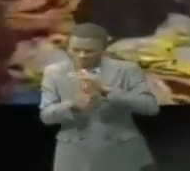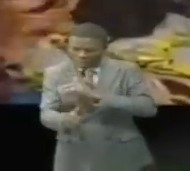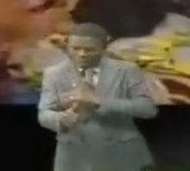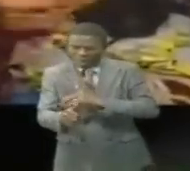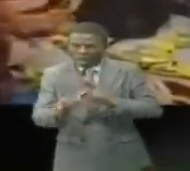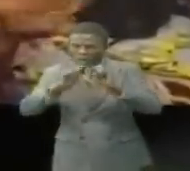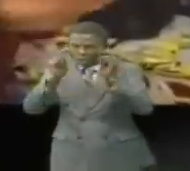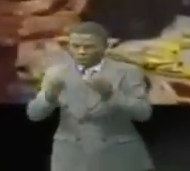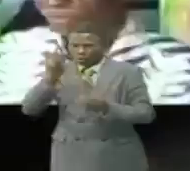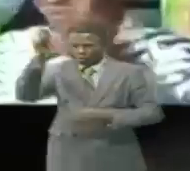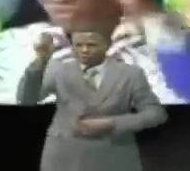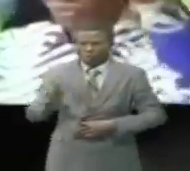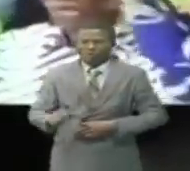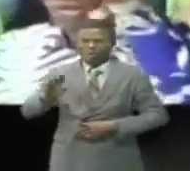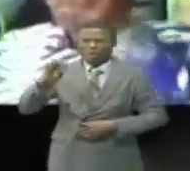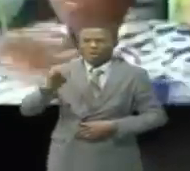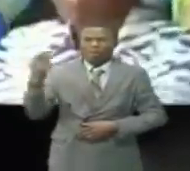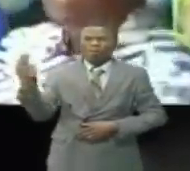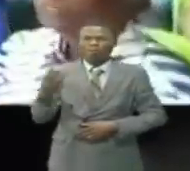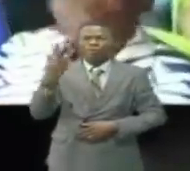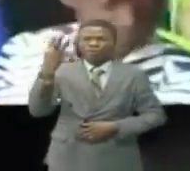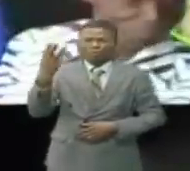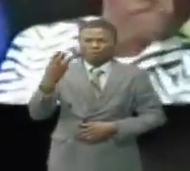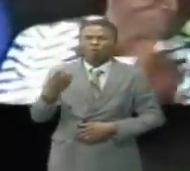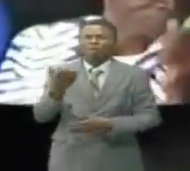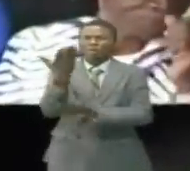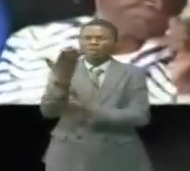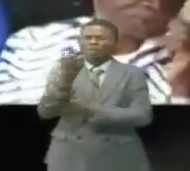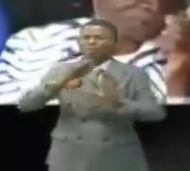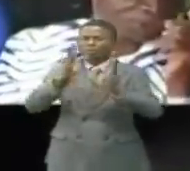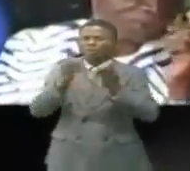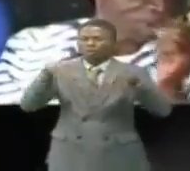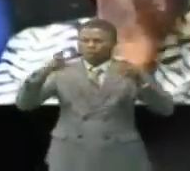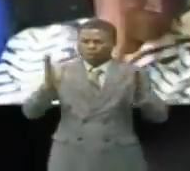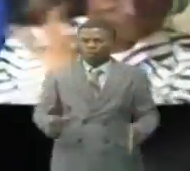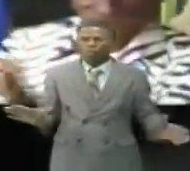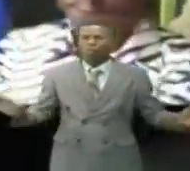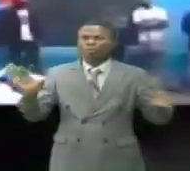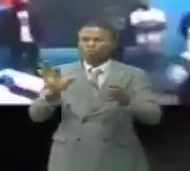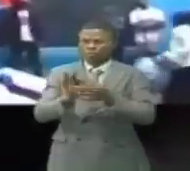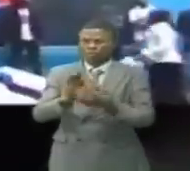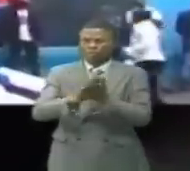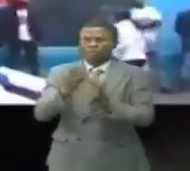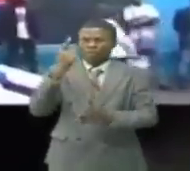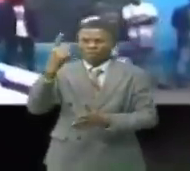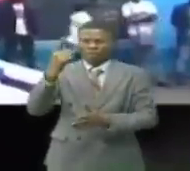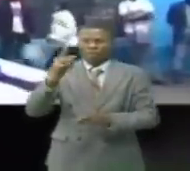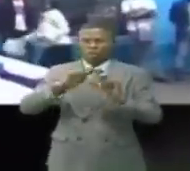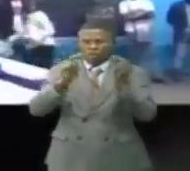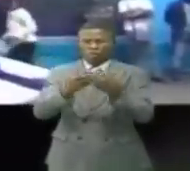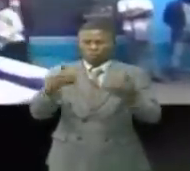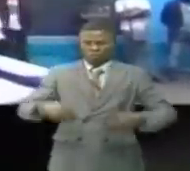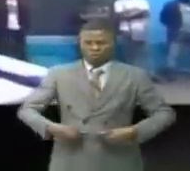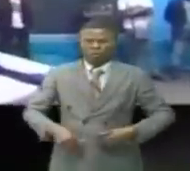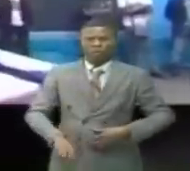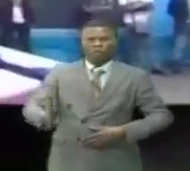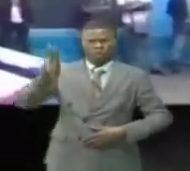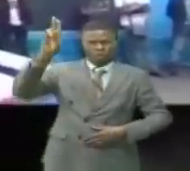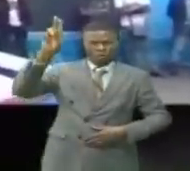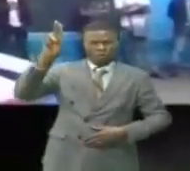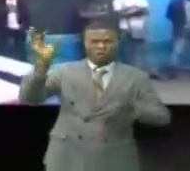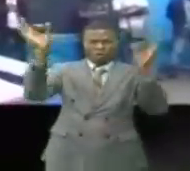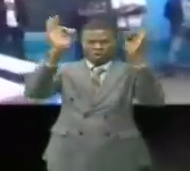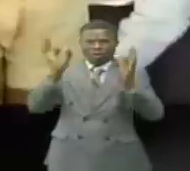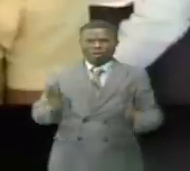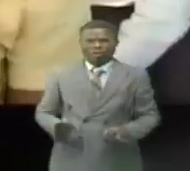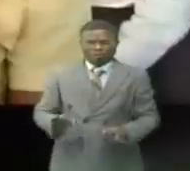chef de l'État à la nation en vue d'une mobilisation de tous les Congolais a été capté 5 sur 5 par la Ligue des jeunes de l'UDPS, Fédération